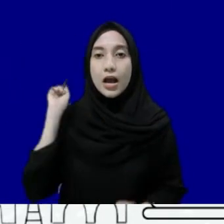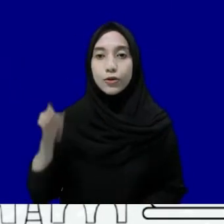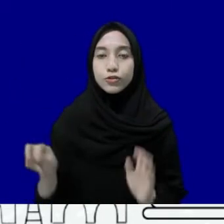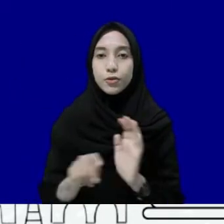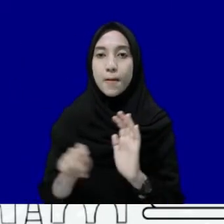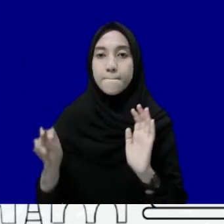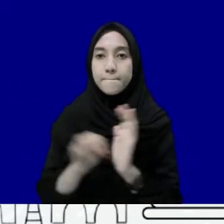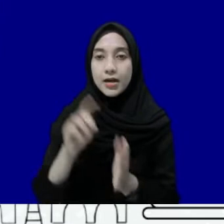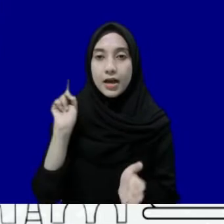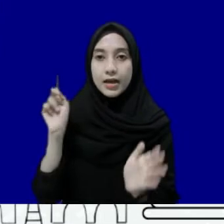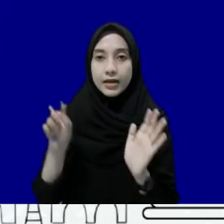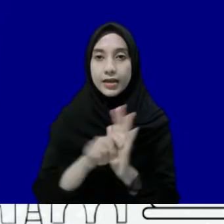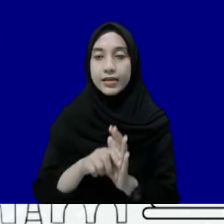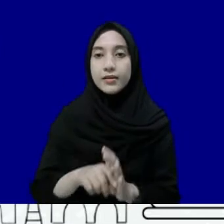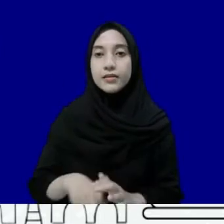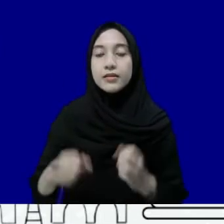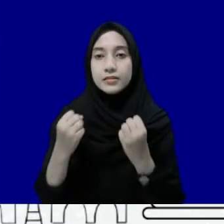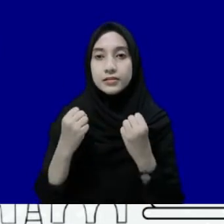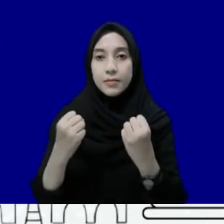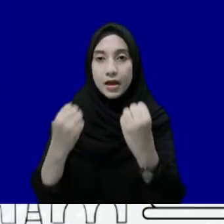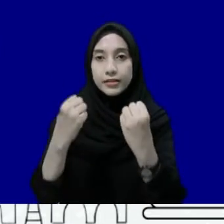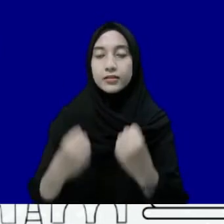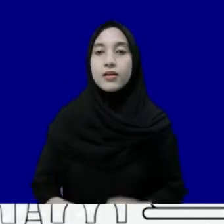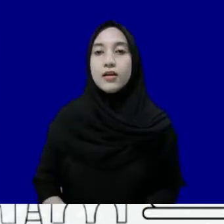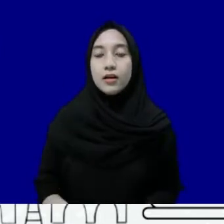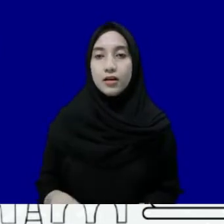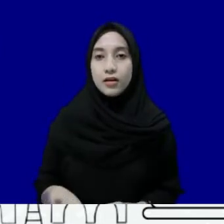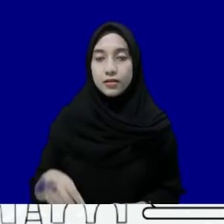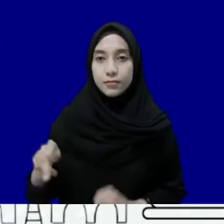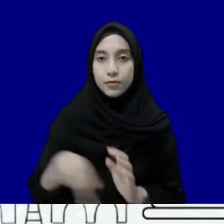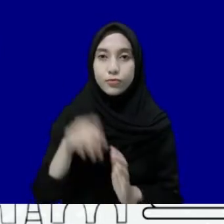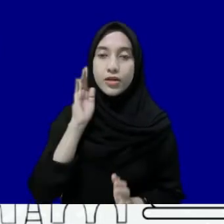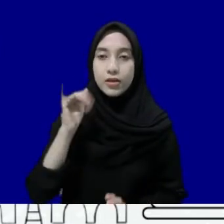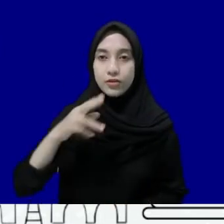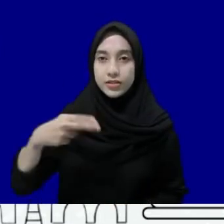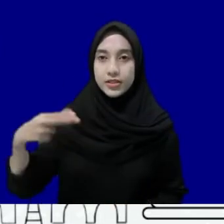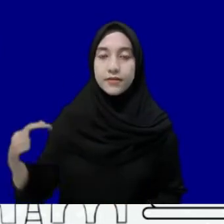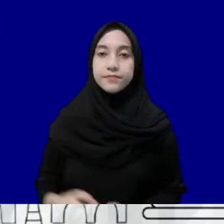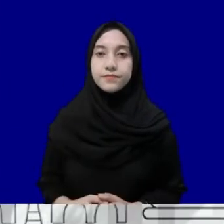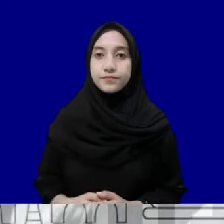Karena lewat semangat juang para pemuda-pemudi, kita dapat memperkokoh persatuan